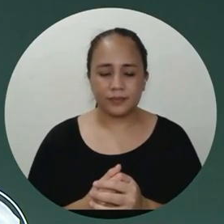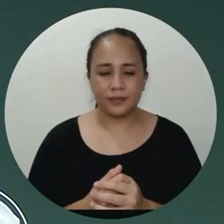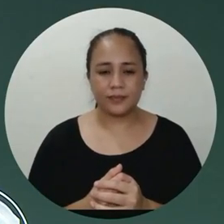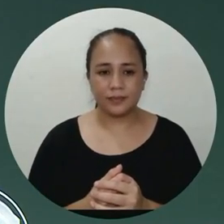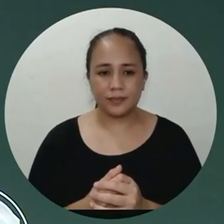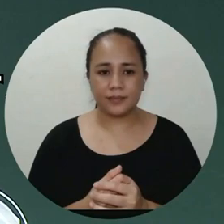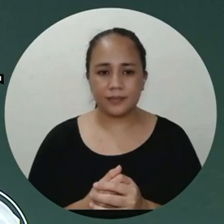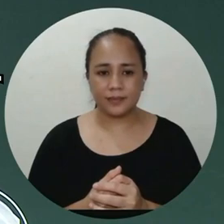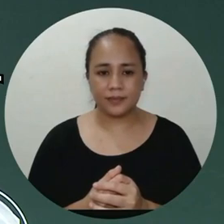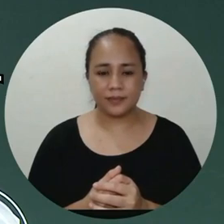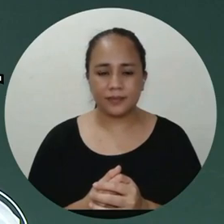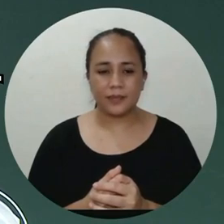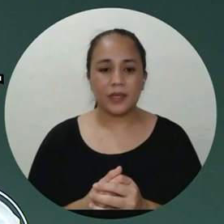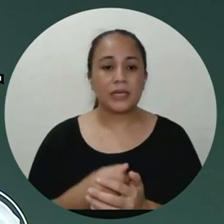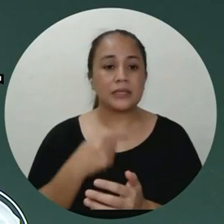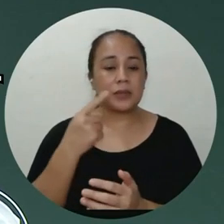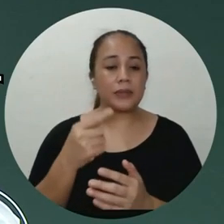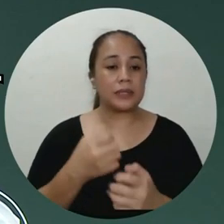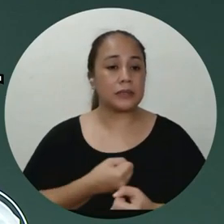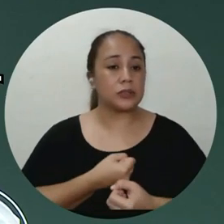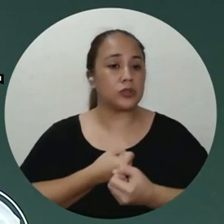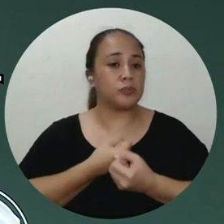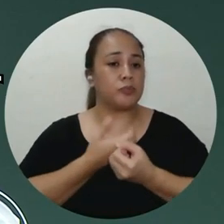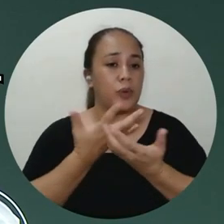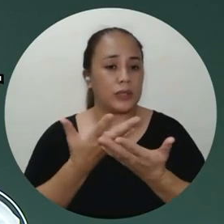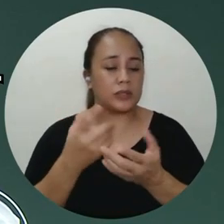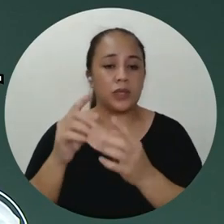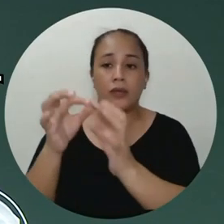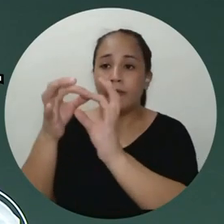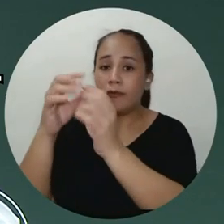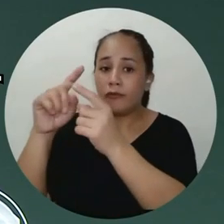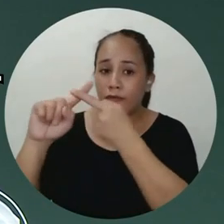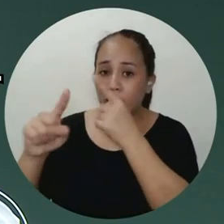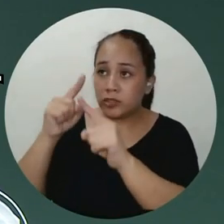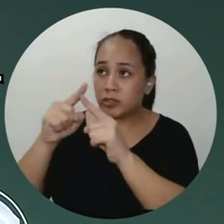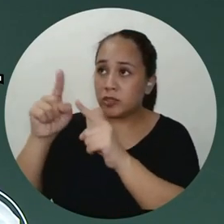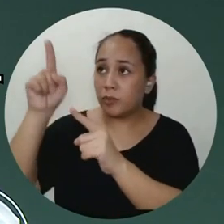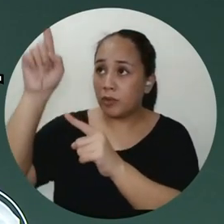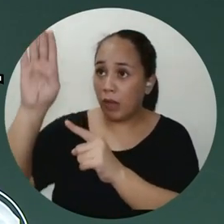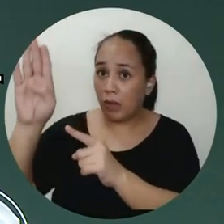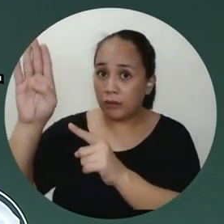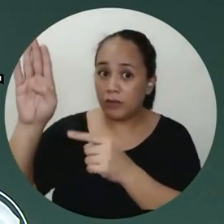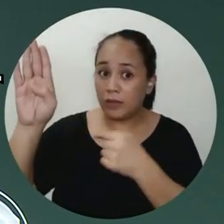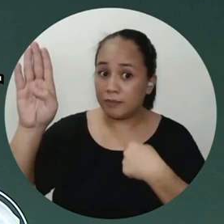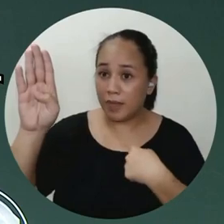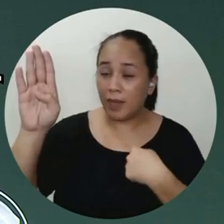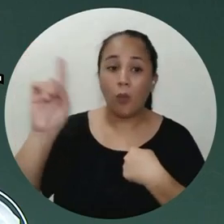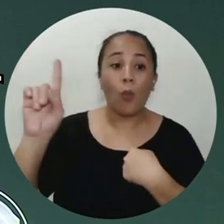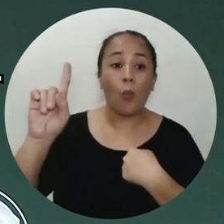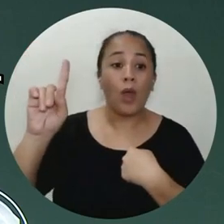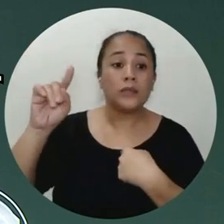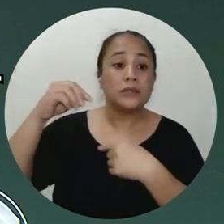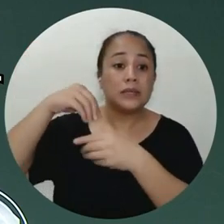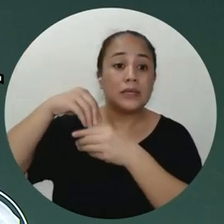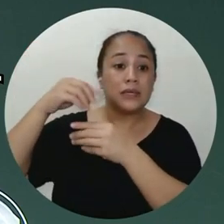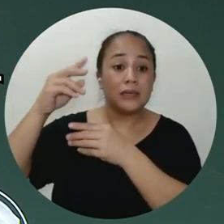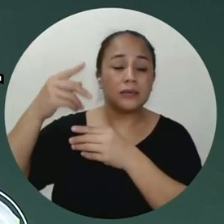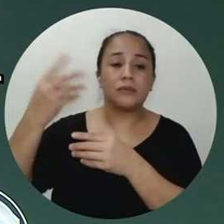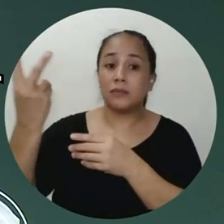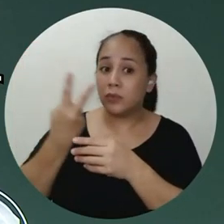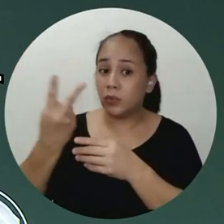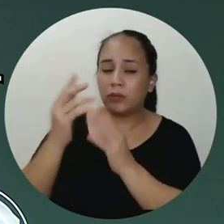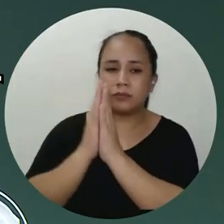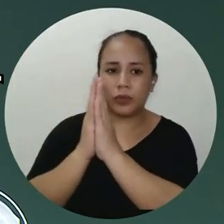기도다 그랬어요. He said the expression of the friendship between me and God is prayer. 자, 하나님과 나와의 친구가